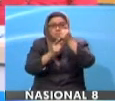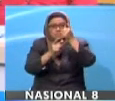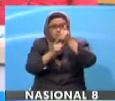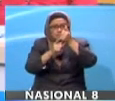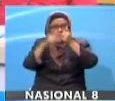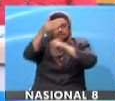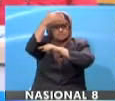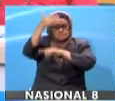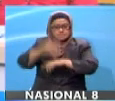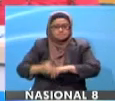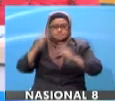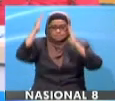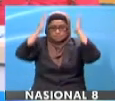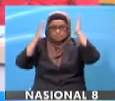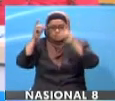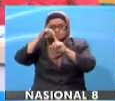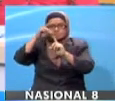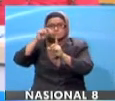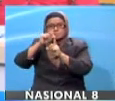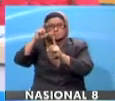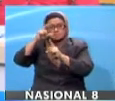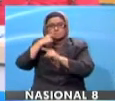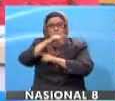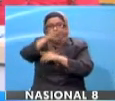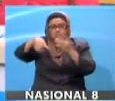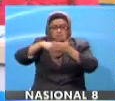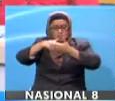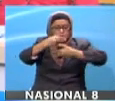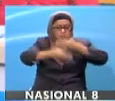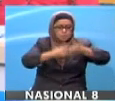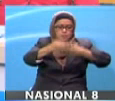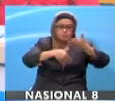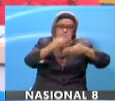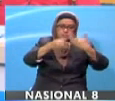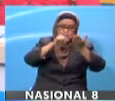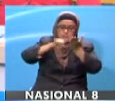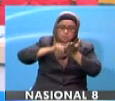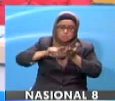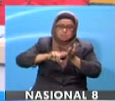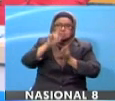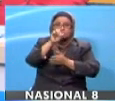berkata semua proses pemadanan ujian DNA selesai malam tadi.